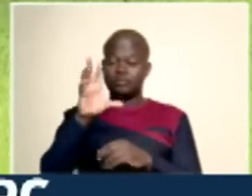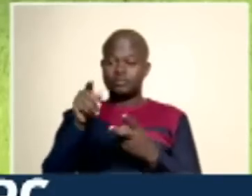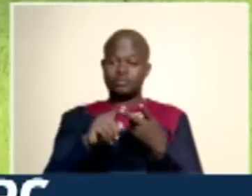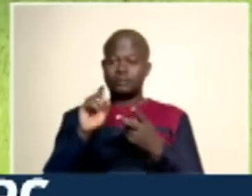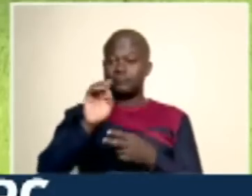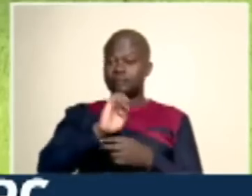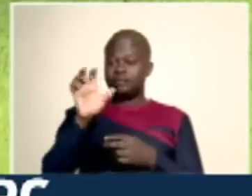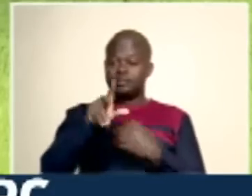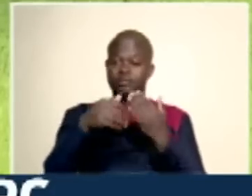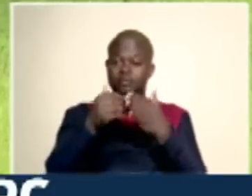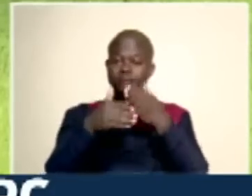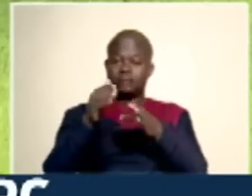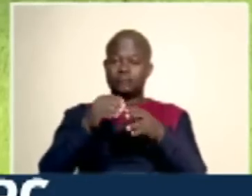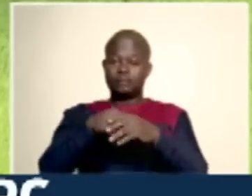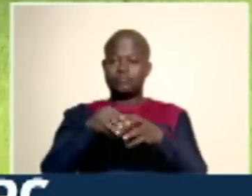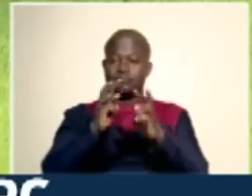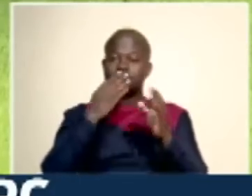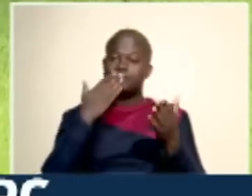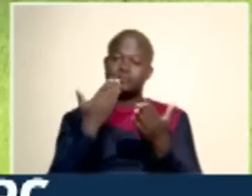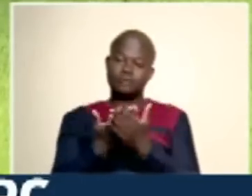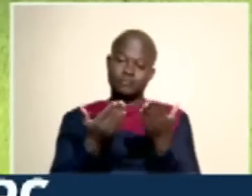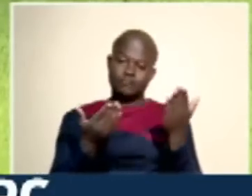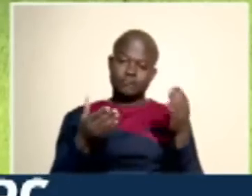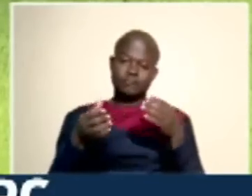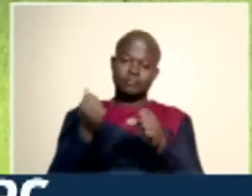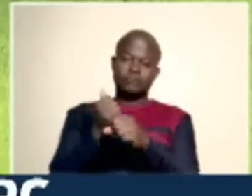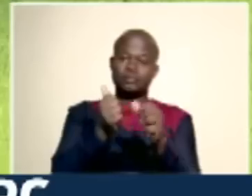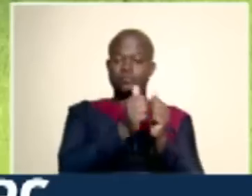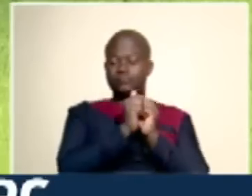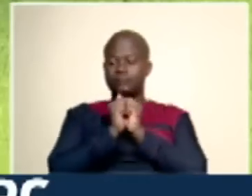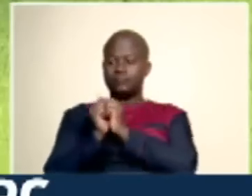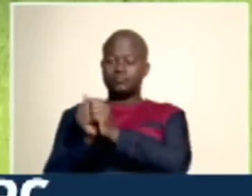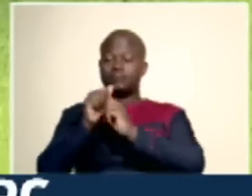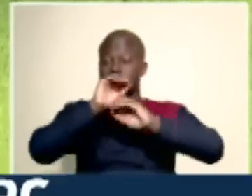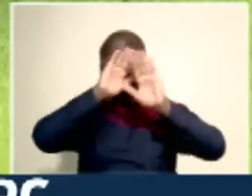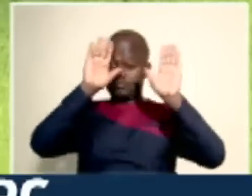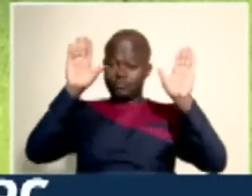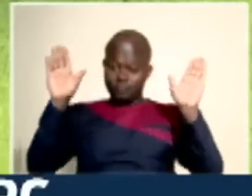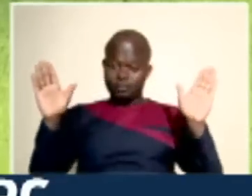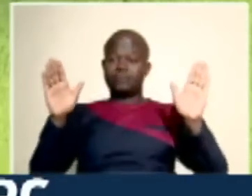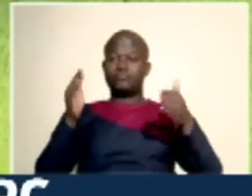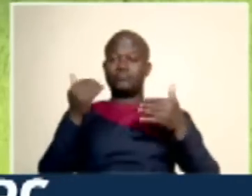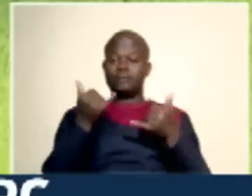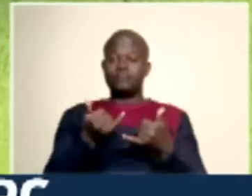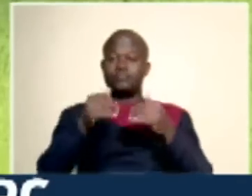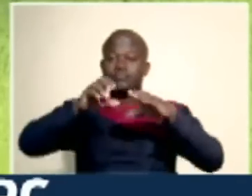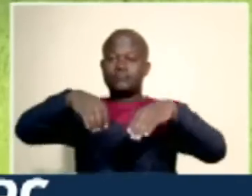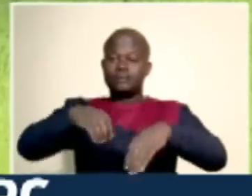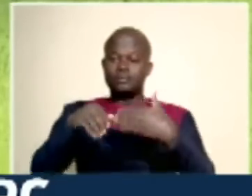East Africa rimaze kwiyubaka mu buryo bwiza ngo gushyira hamwe busobanutse kuba rero